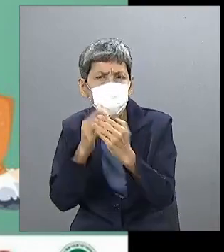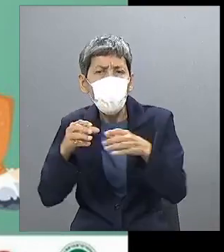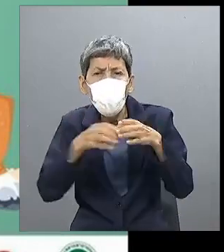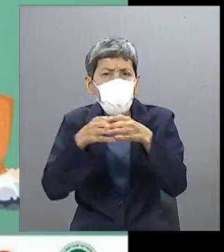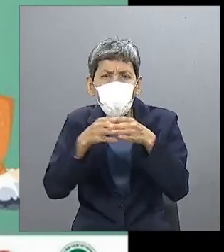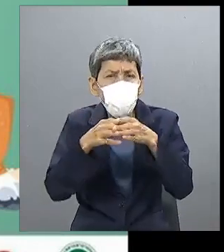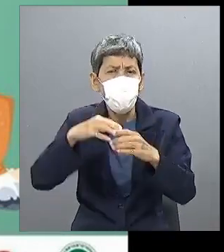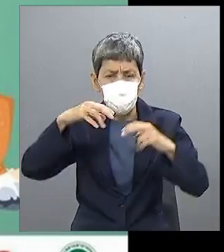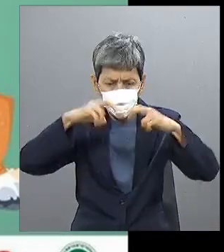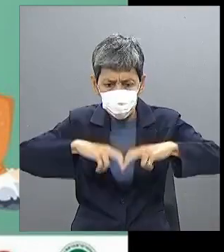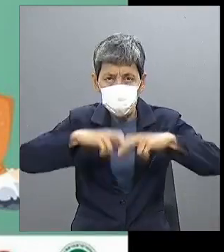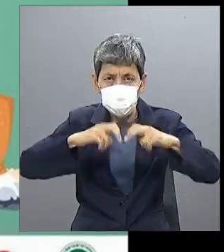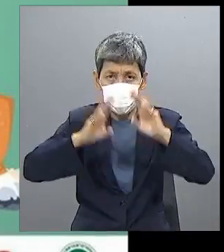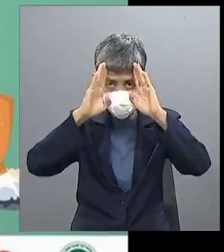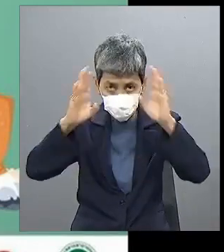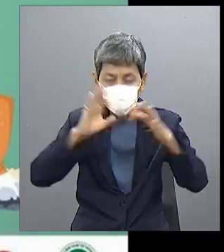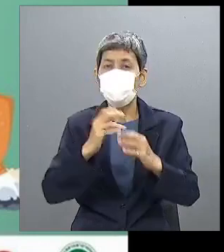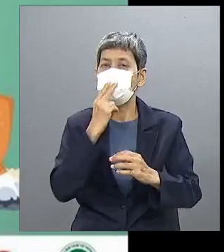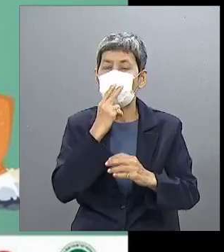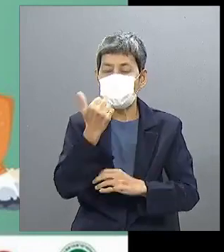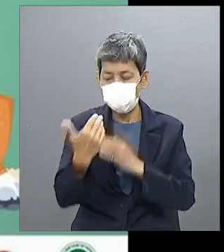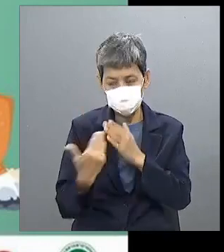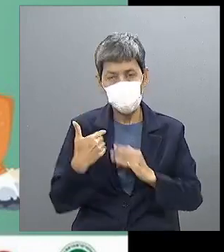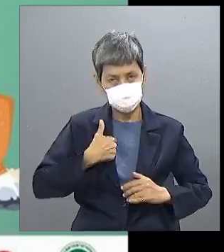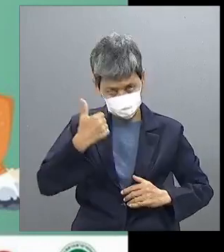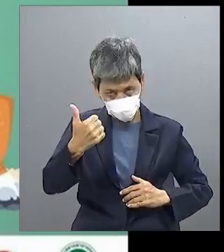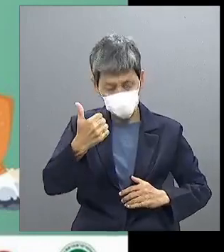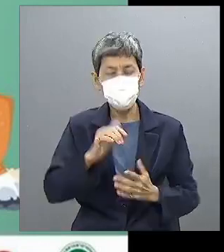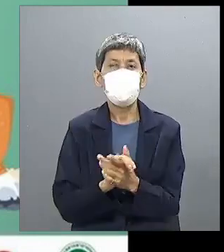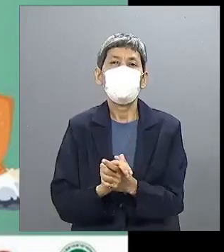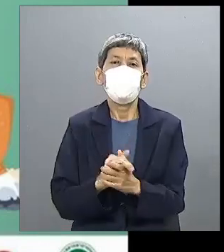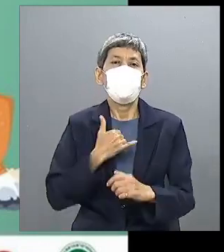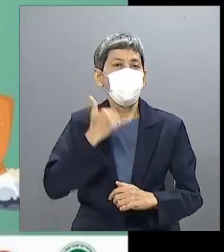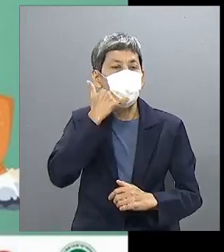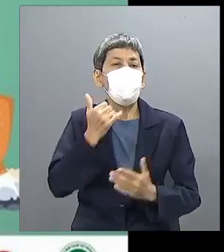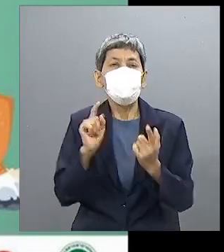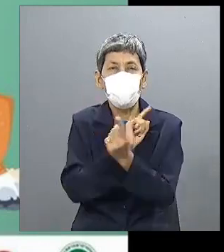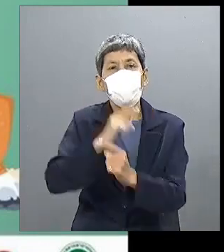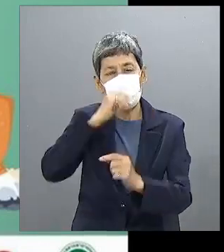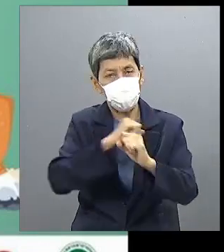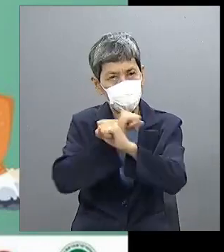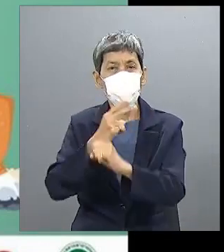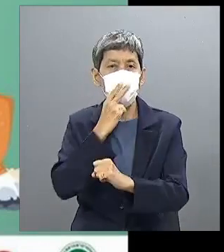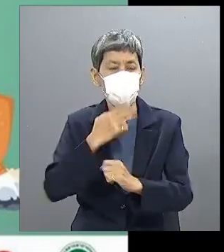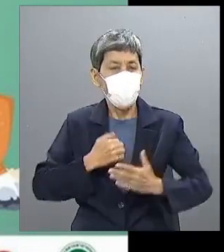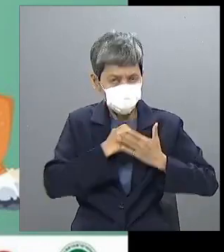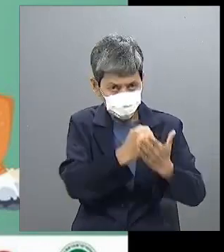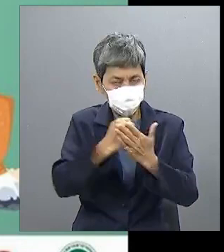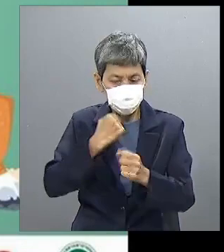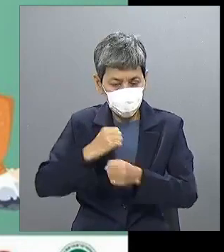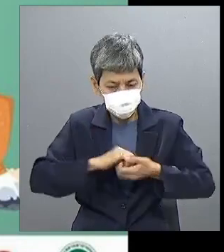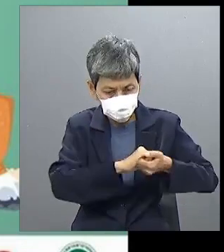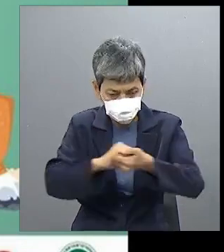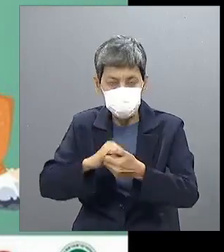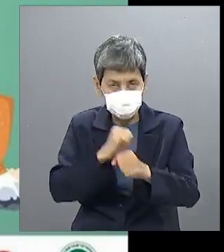วิจัยและจัดการความรู้เพื่อการขุดประสูติผมก็ได้นะครับหรือสมาพันธ์เครือข่ายเพื่อสังคมไทยปลอดบุหรี่เดี๋ยวเราจะช่วยกันครับก็ทำงานกันเป็นมีอยู่และ